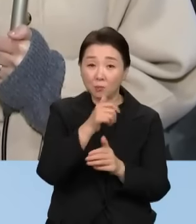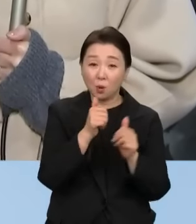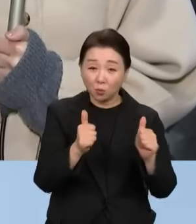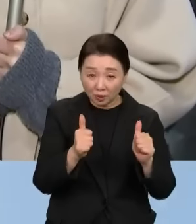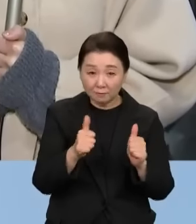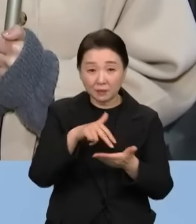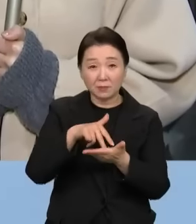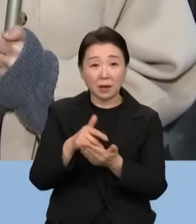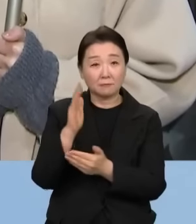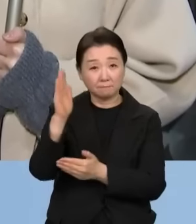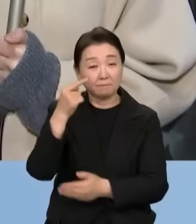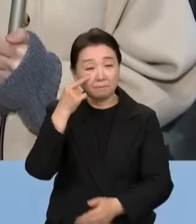직접 들어보겠습니다.